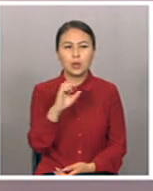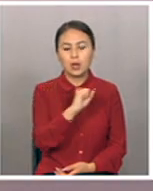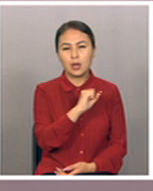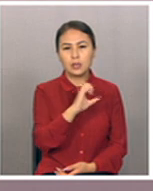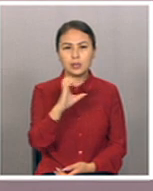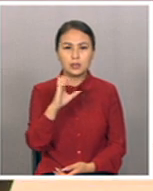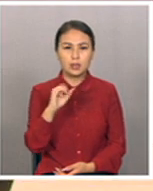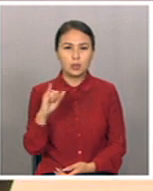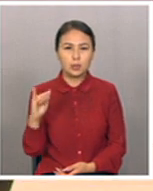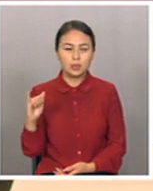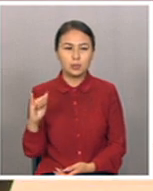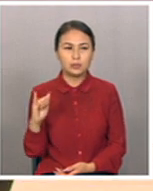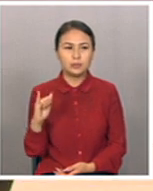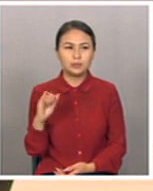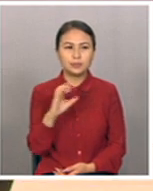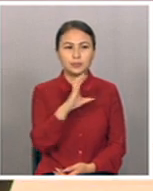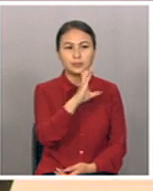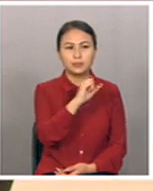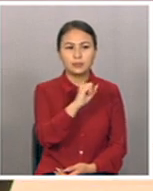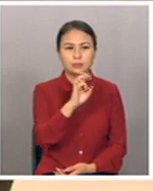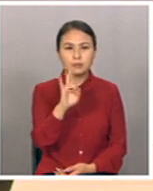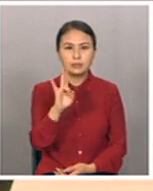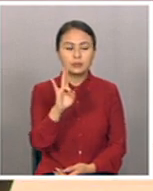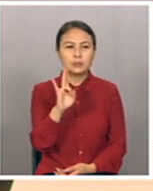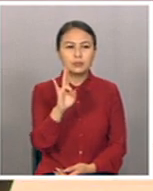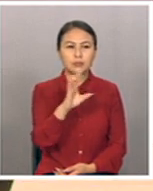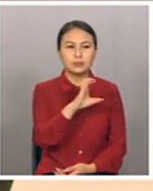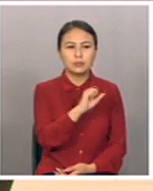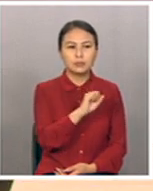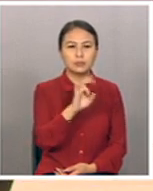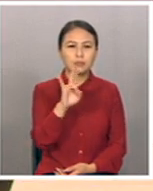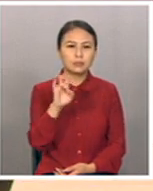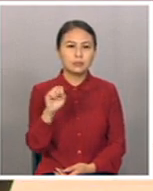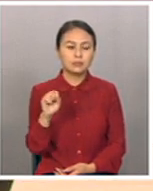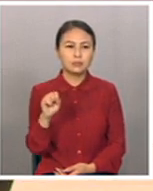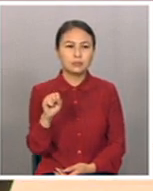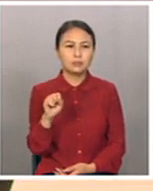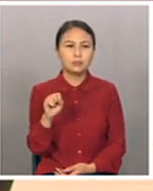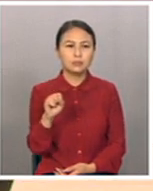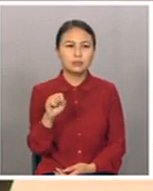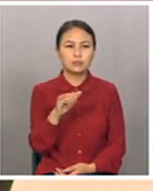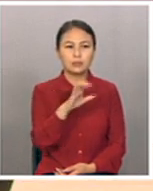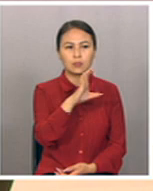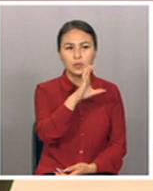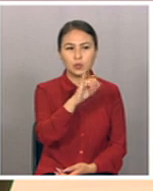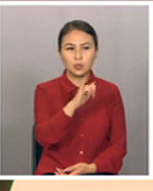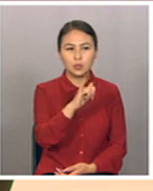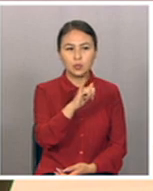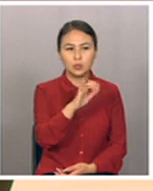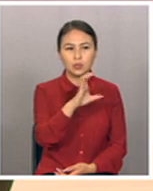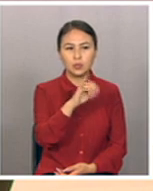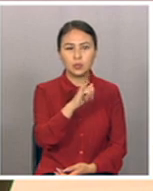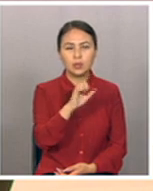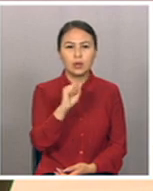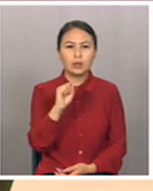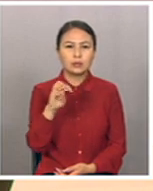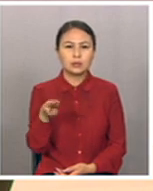Асау. Сан. Сана. Су.